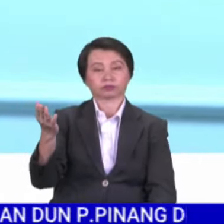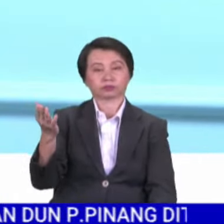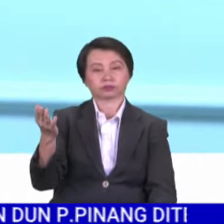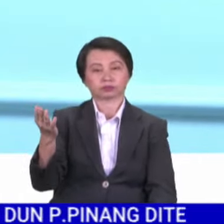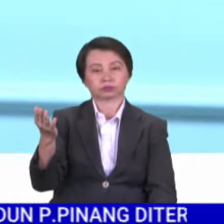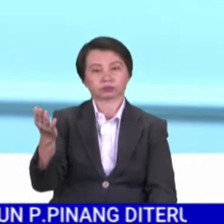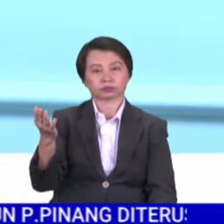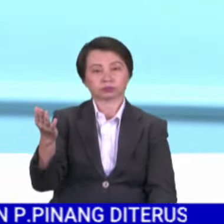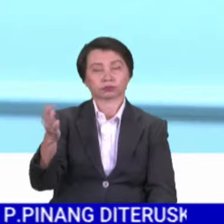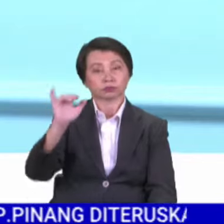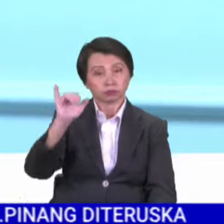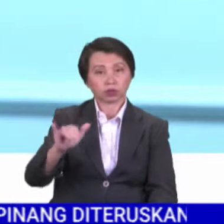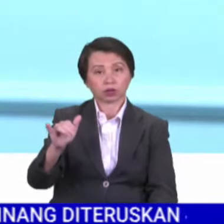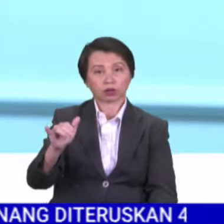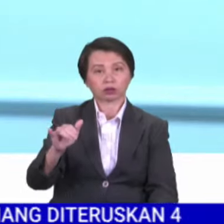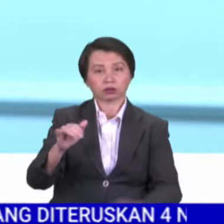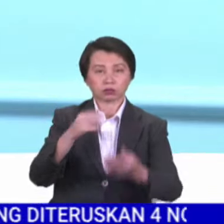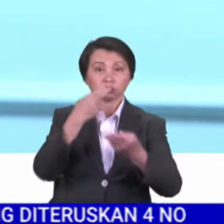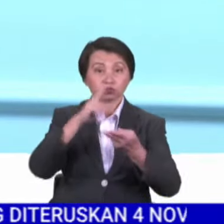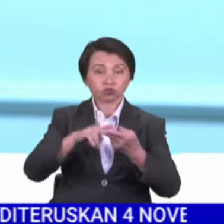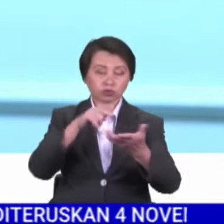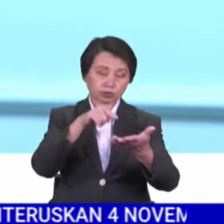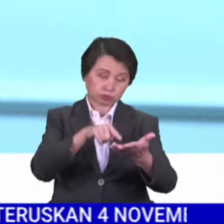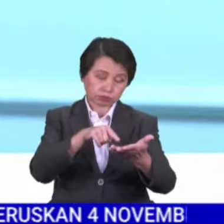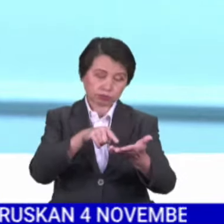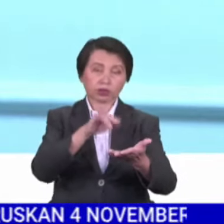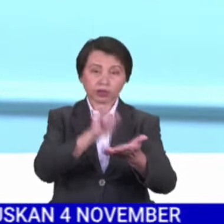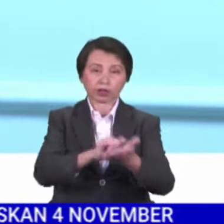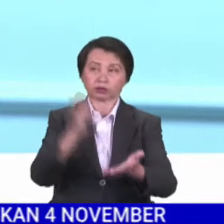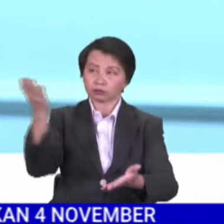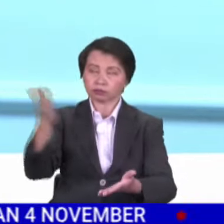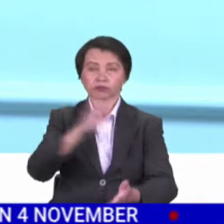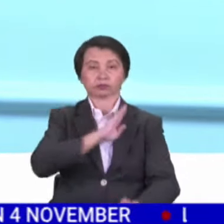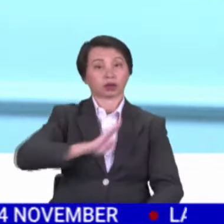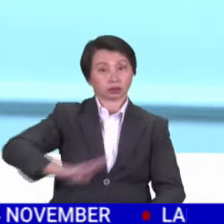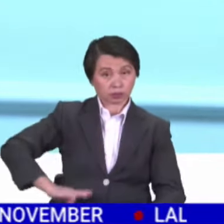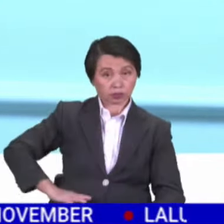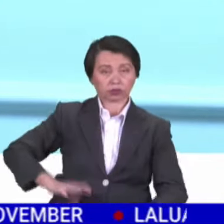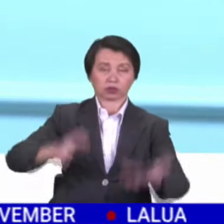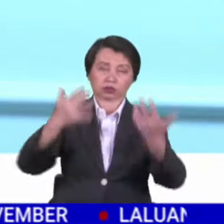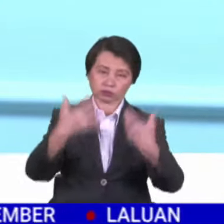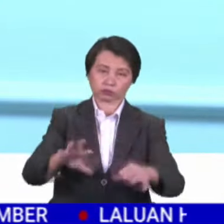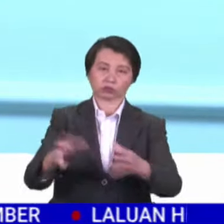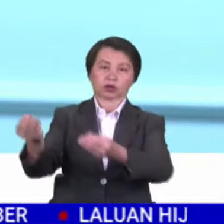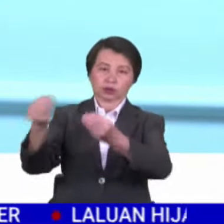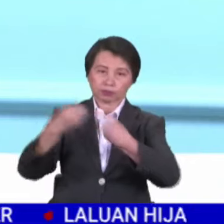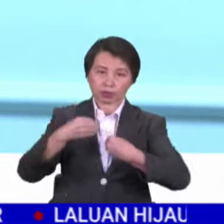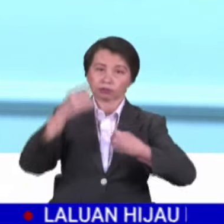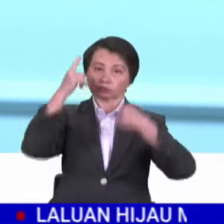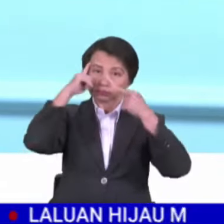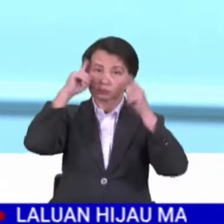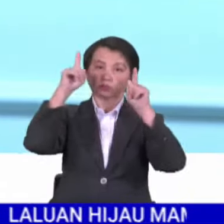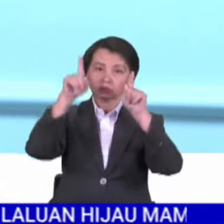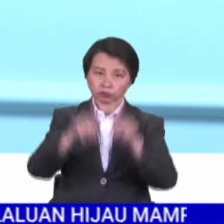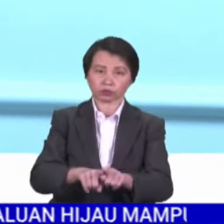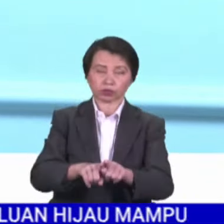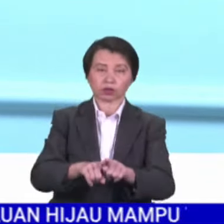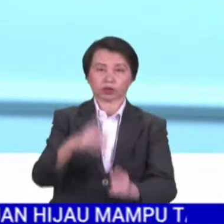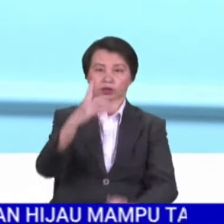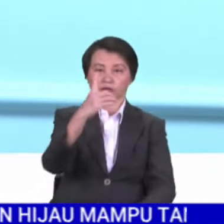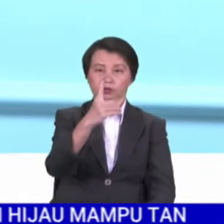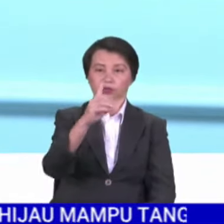Al-Maghfullah yang membawa maksud bahawa baginda telah memberi perkenan Dewan